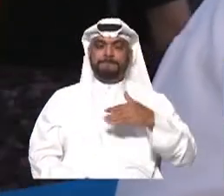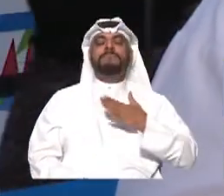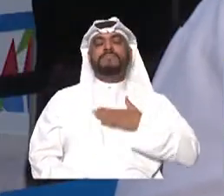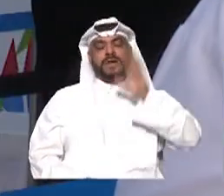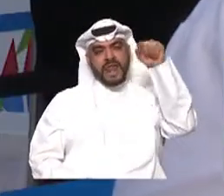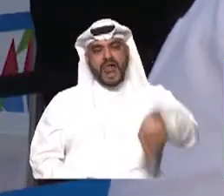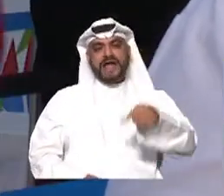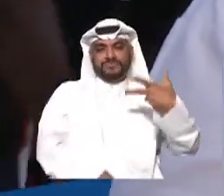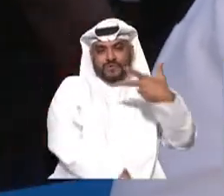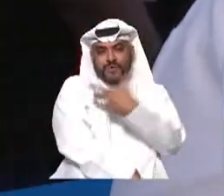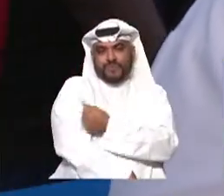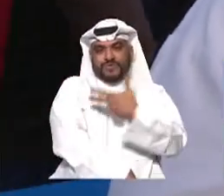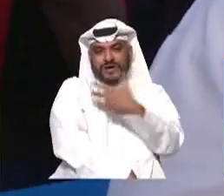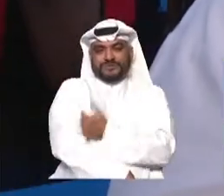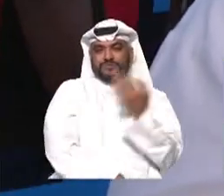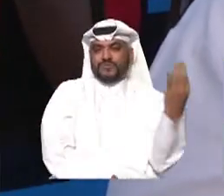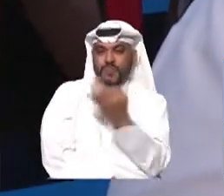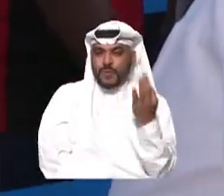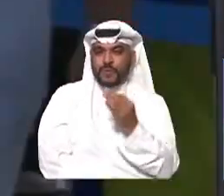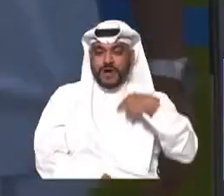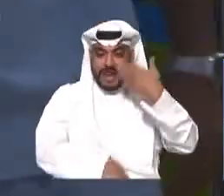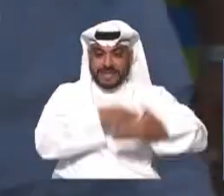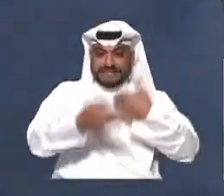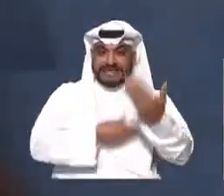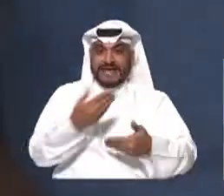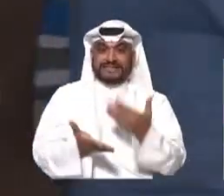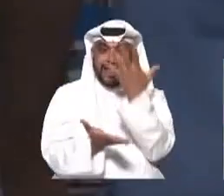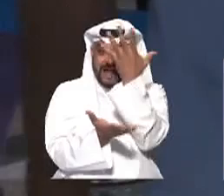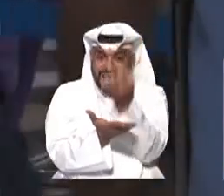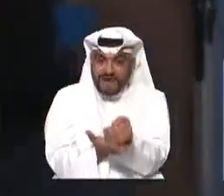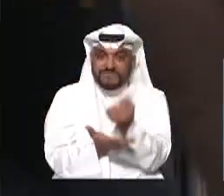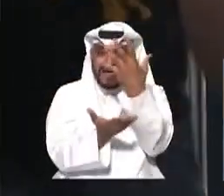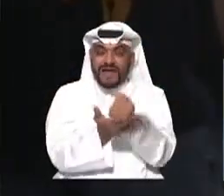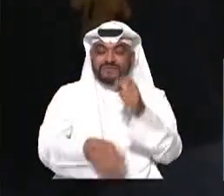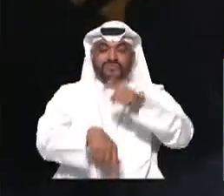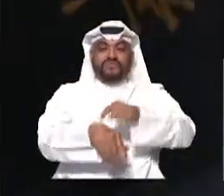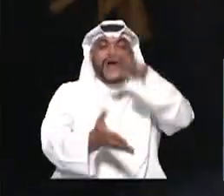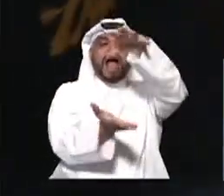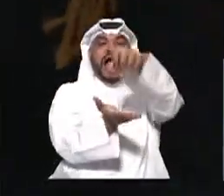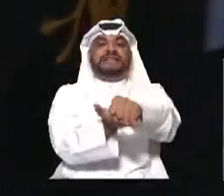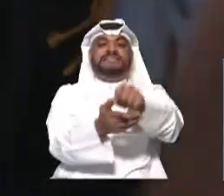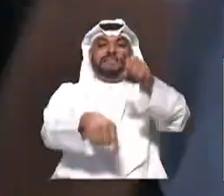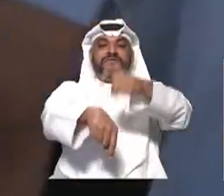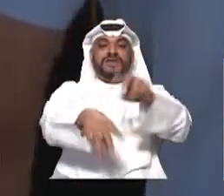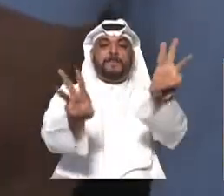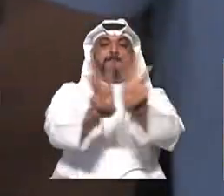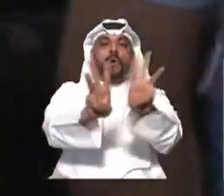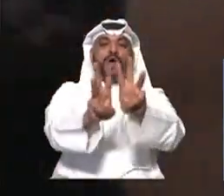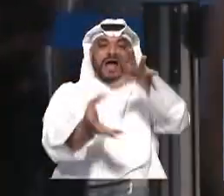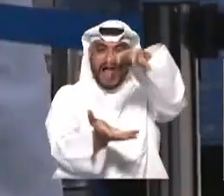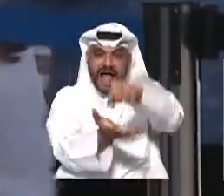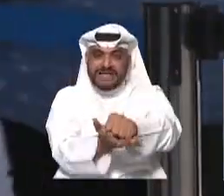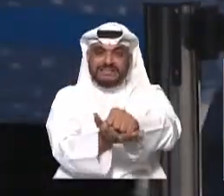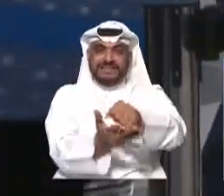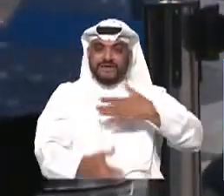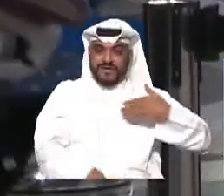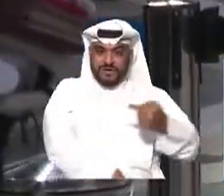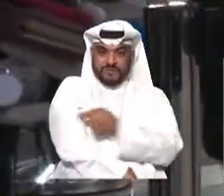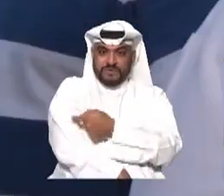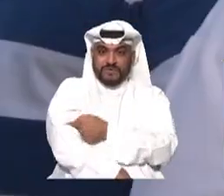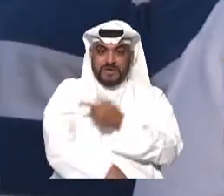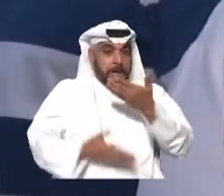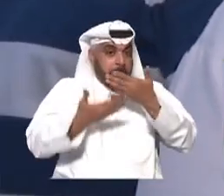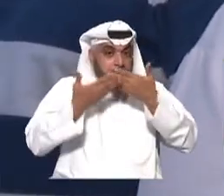التسجيل بشكل كبير، زادت نسبة التطعيمات، قامنا نغسل الغسائل بشكل أكبر وصاروا الناس لهم قابلية بالتطعيم. في ناس ما عندها